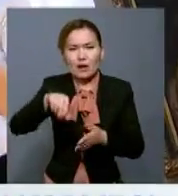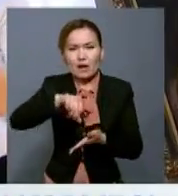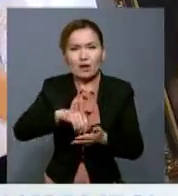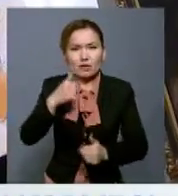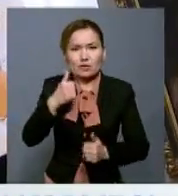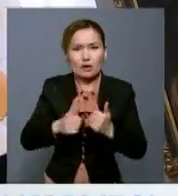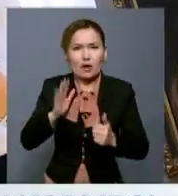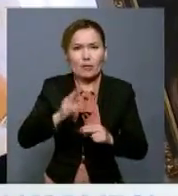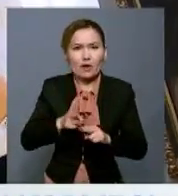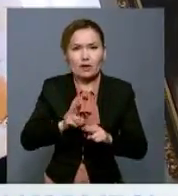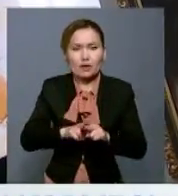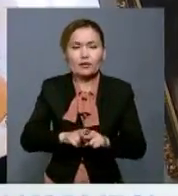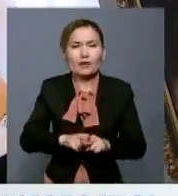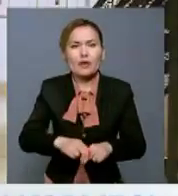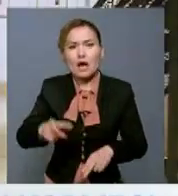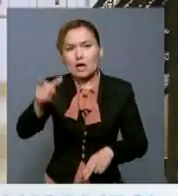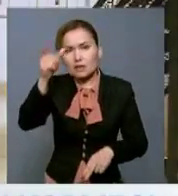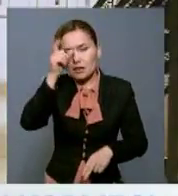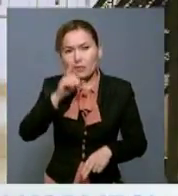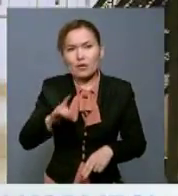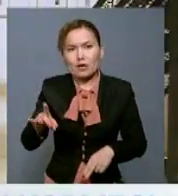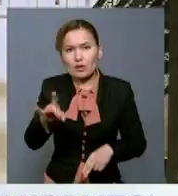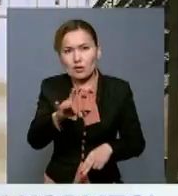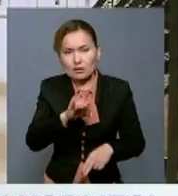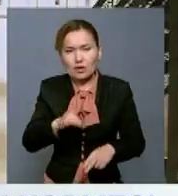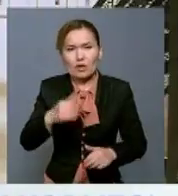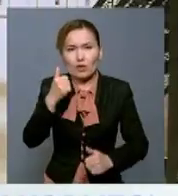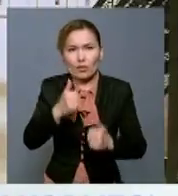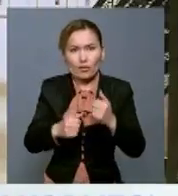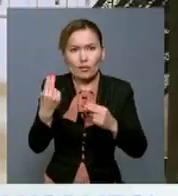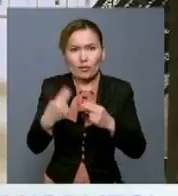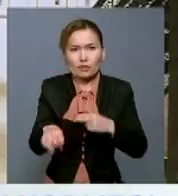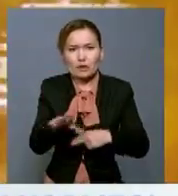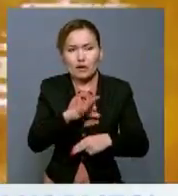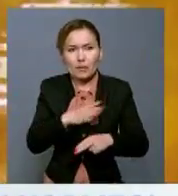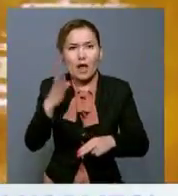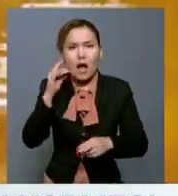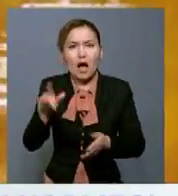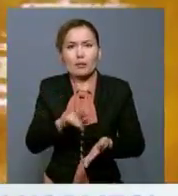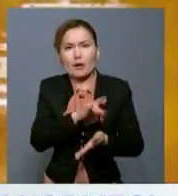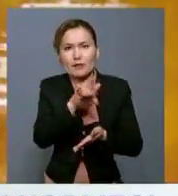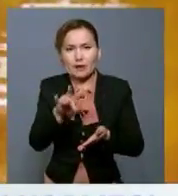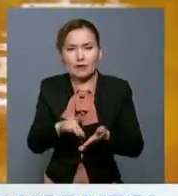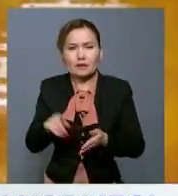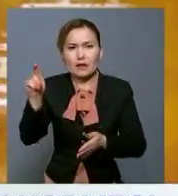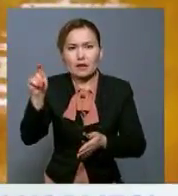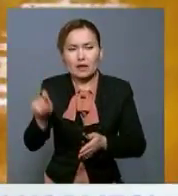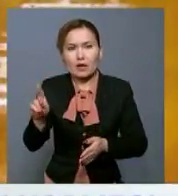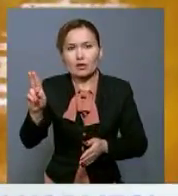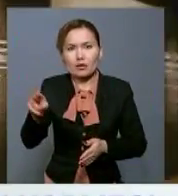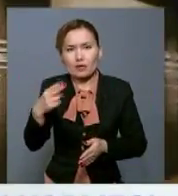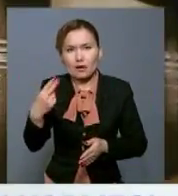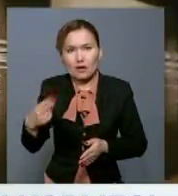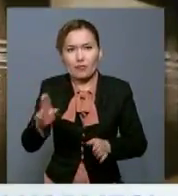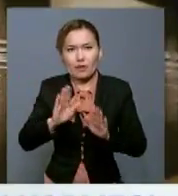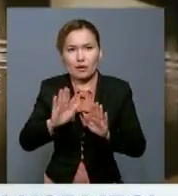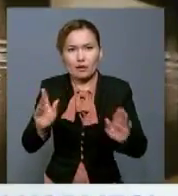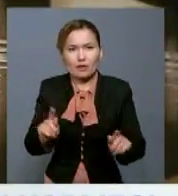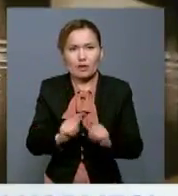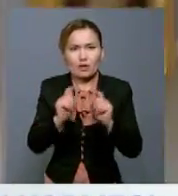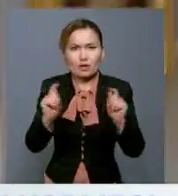Джамиль Прайс көрмесі таяуда Стамбулда болды, қазір оңтүстік Кореяда жүр. Одан кейін Алматыға келіп, 90 айына дейін өтетін болады.